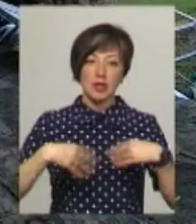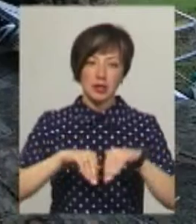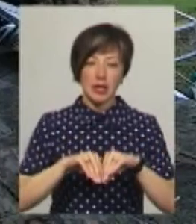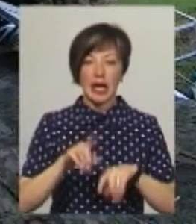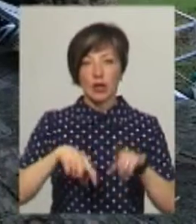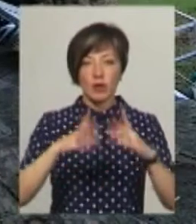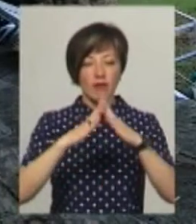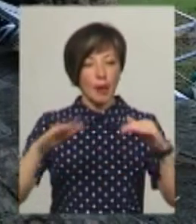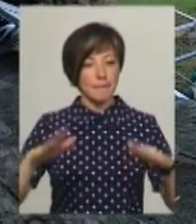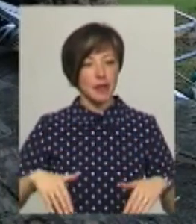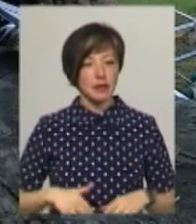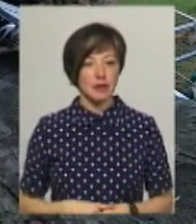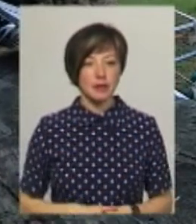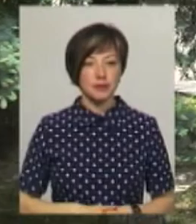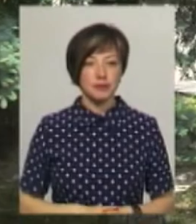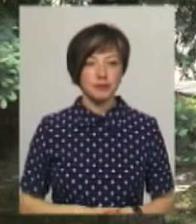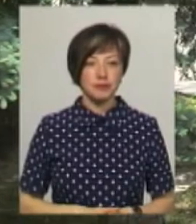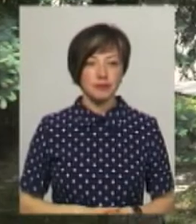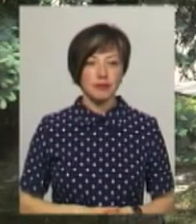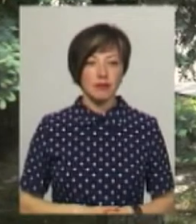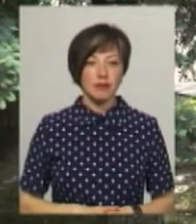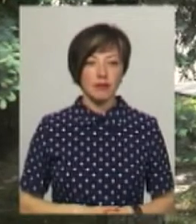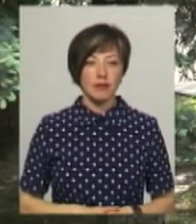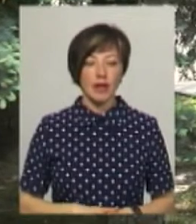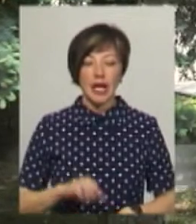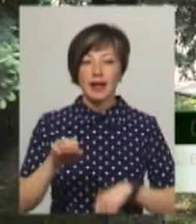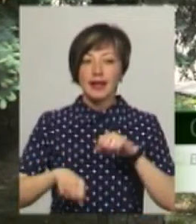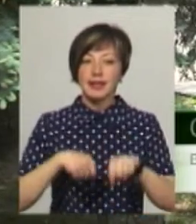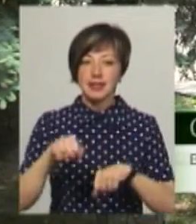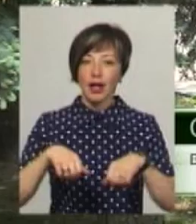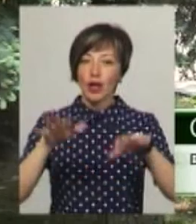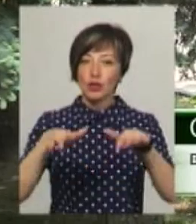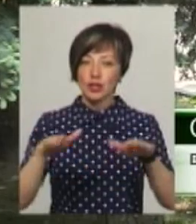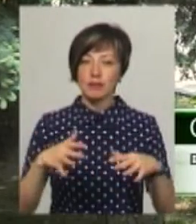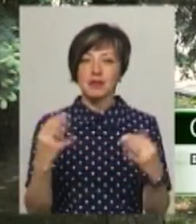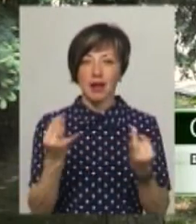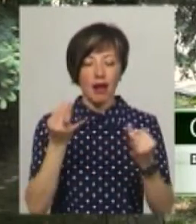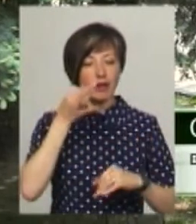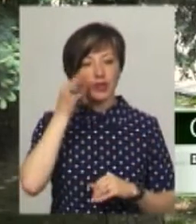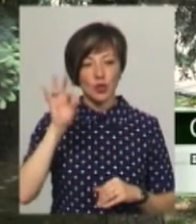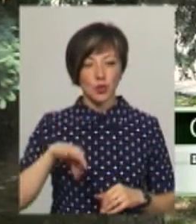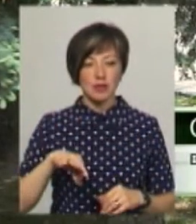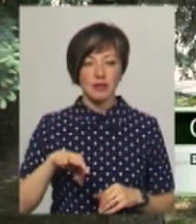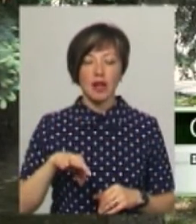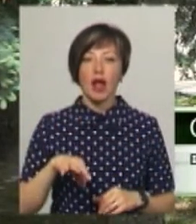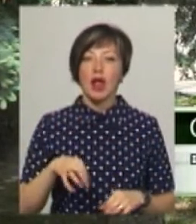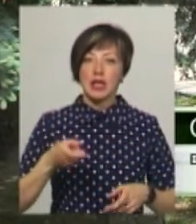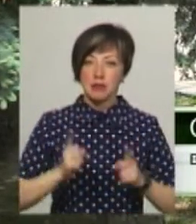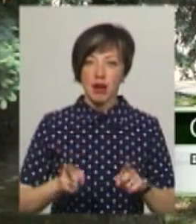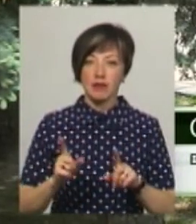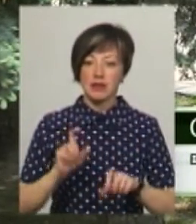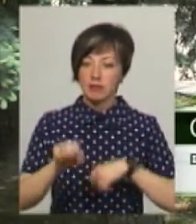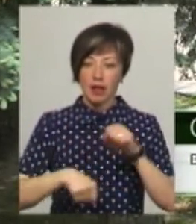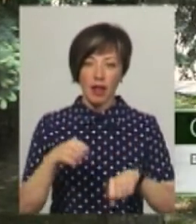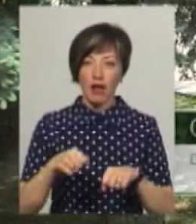кемпінгах, каже веломандрівник Сергій Толстіхін. Їзда дощем – це цікавий досвід. Насправді їхати дощем не